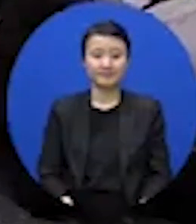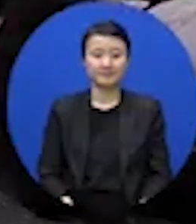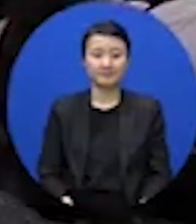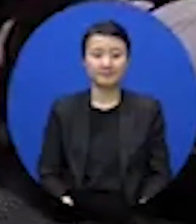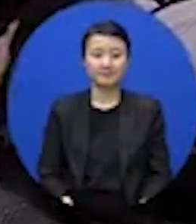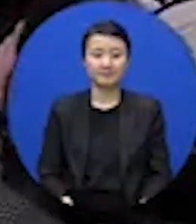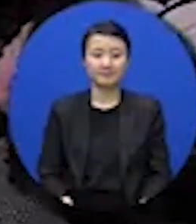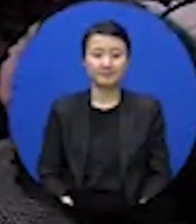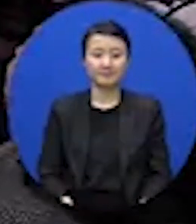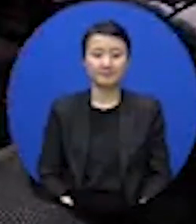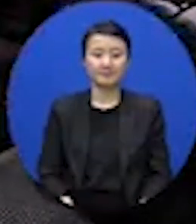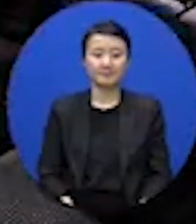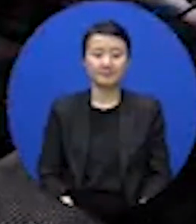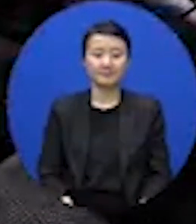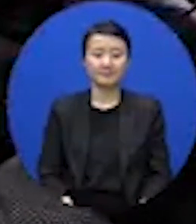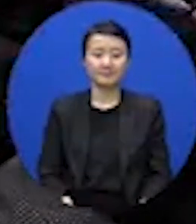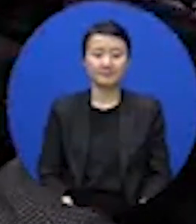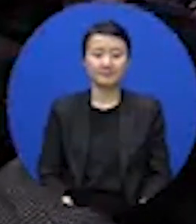예.